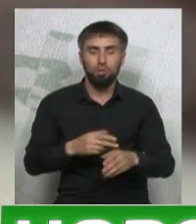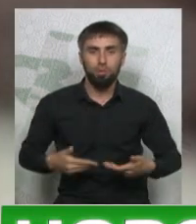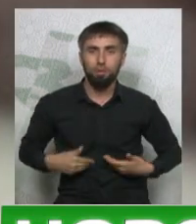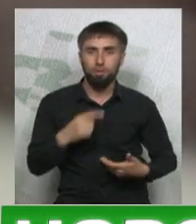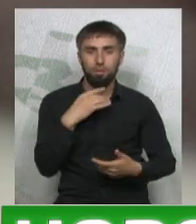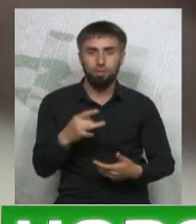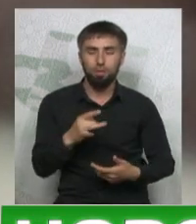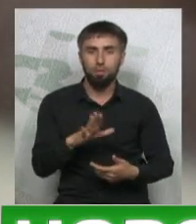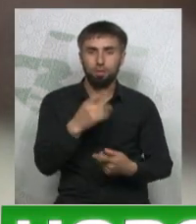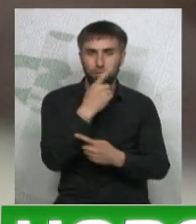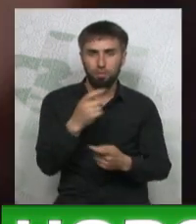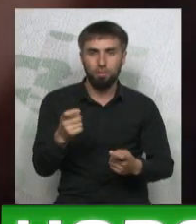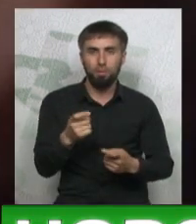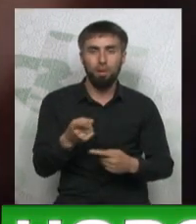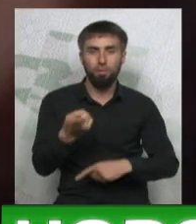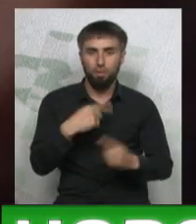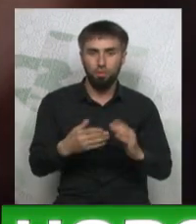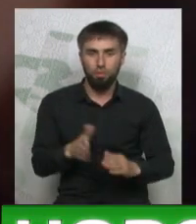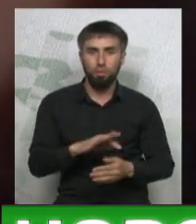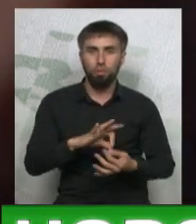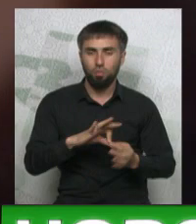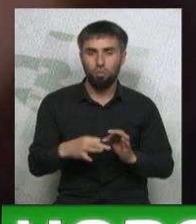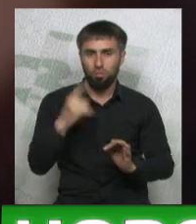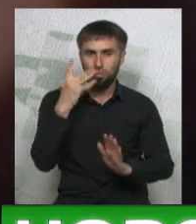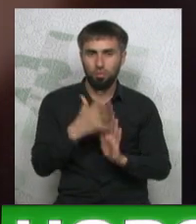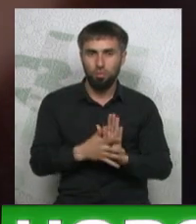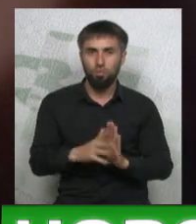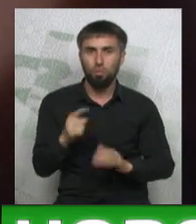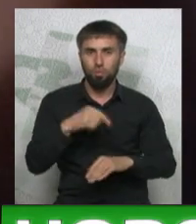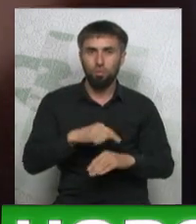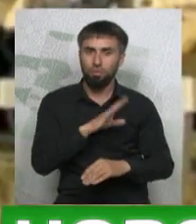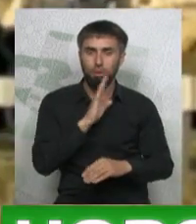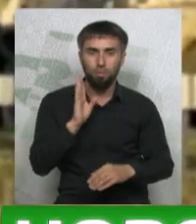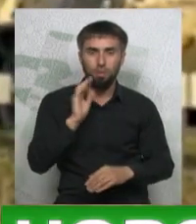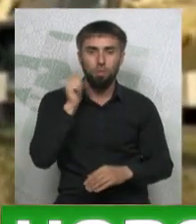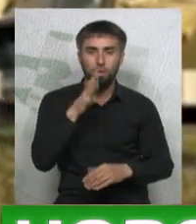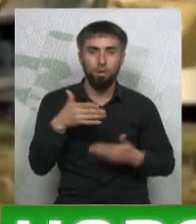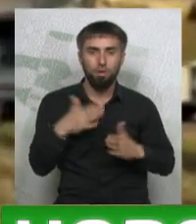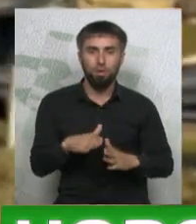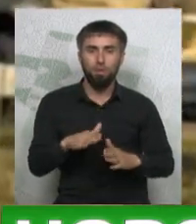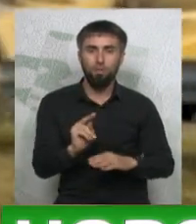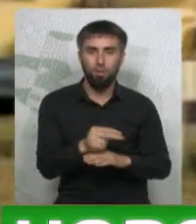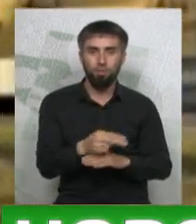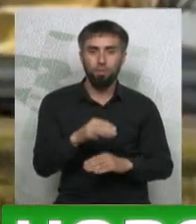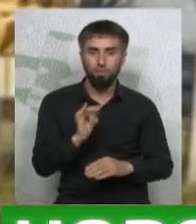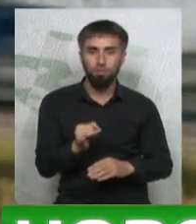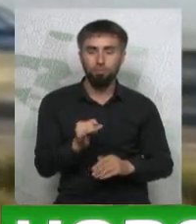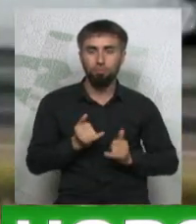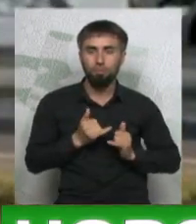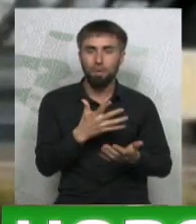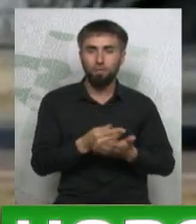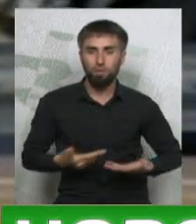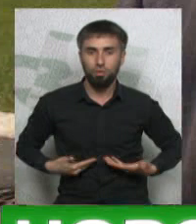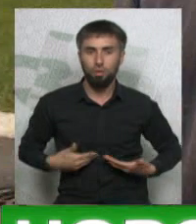республики с призывом вернуться домой. Сложно представить, что сейчас чувствует мать, которая родила, воспитала и посвятила свою